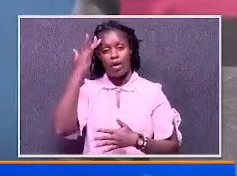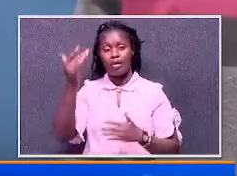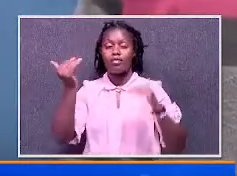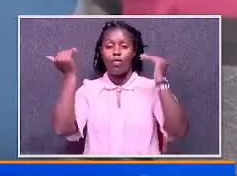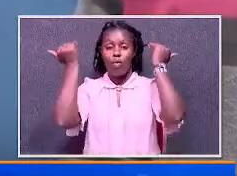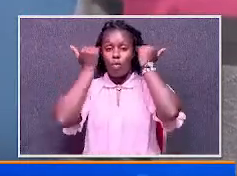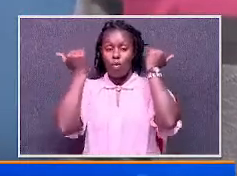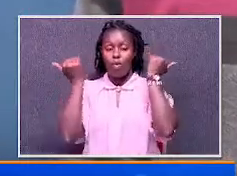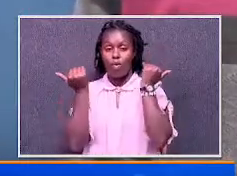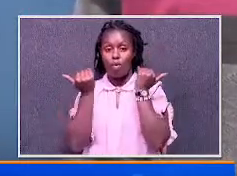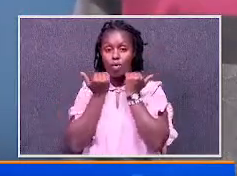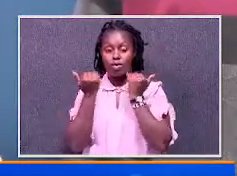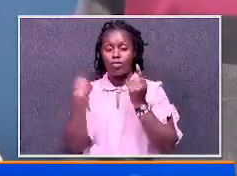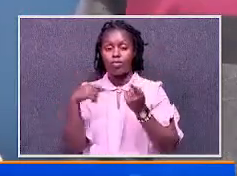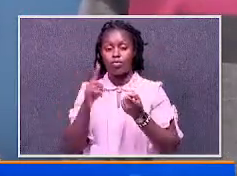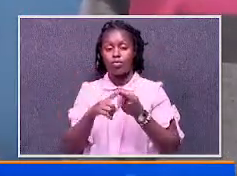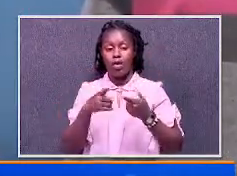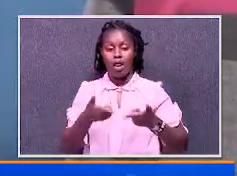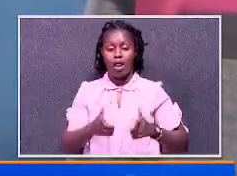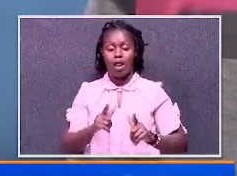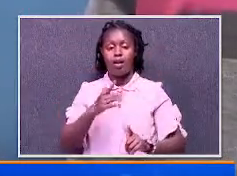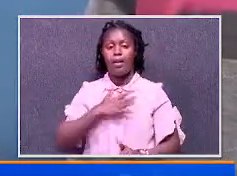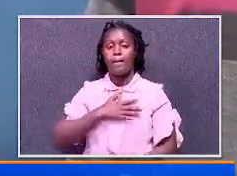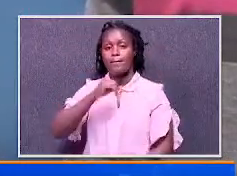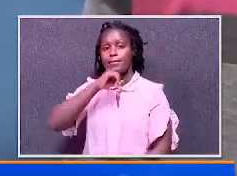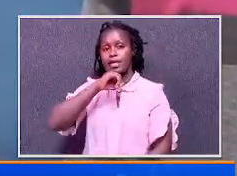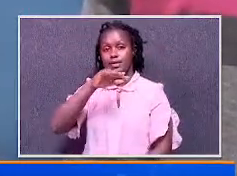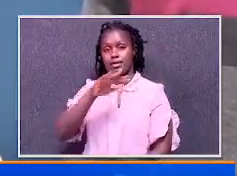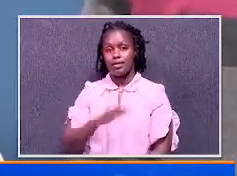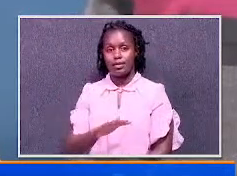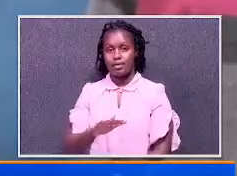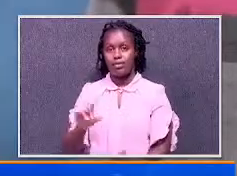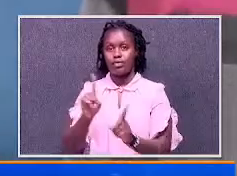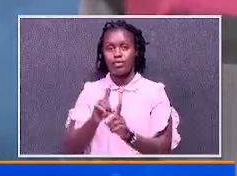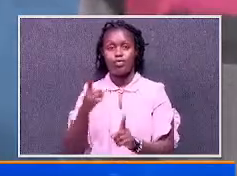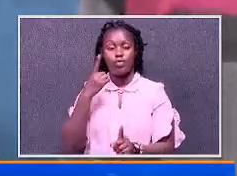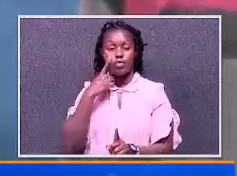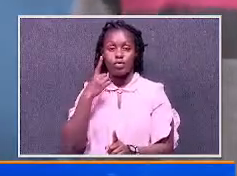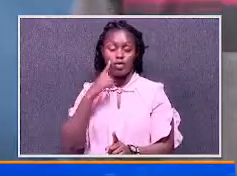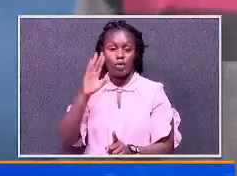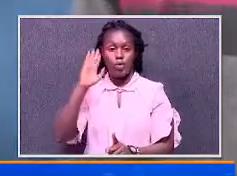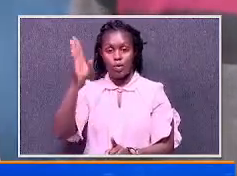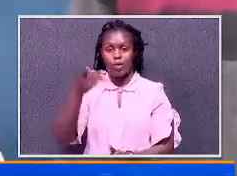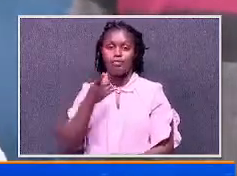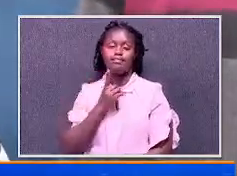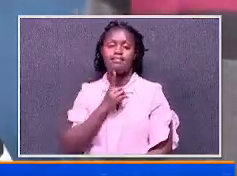kutoa kuacha mtoto yangu. Nitamuona, eh?